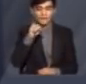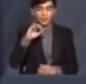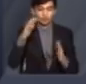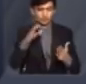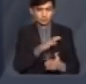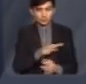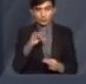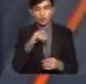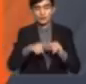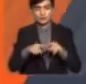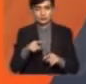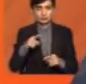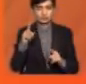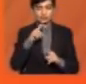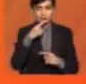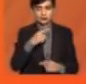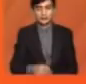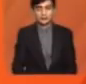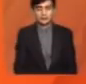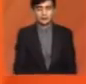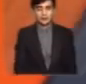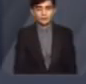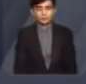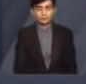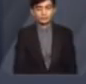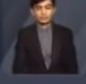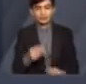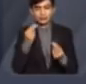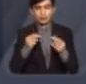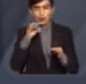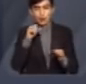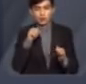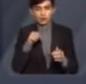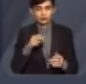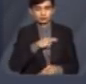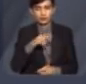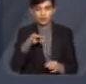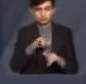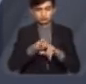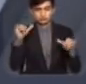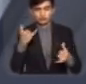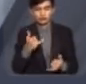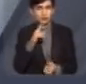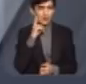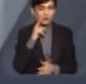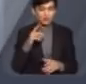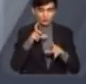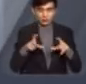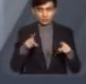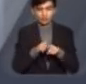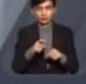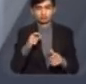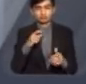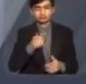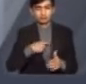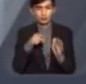родственники обвиняемых игры со смерчем в казахстане растет число подростковых суицидов какие регионы в